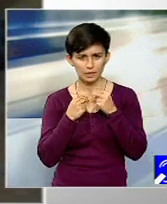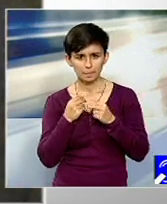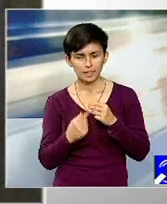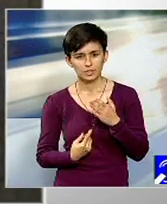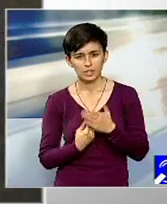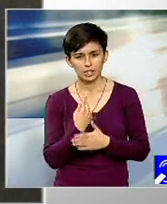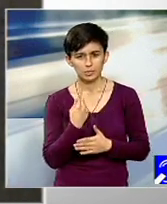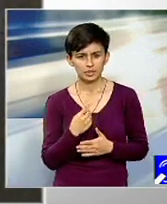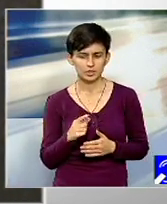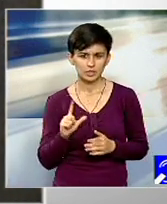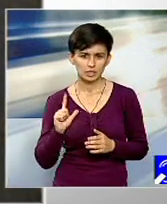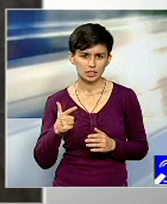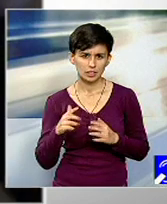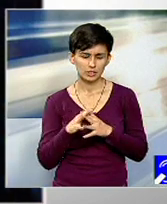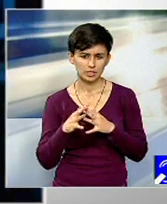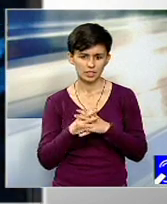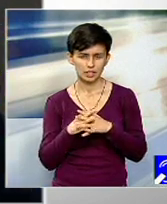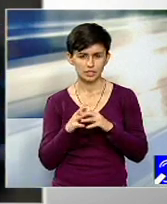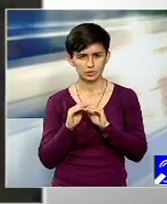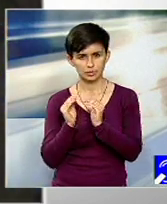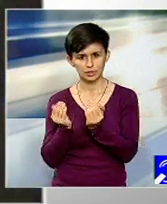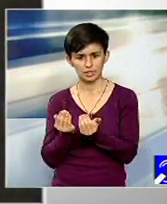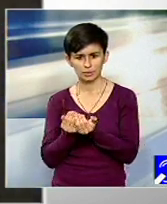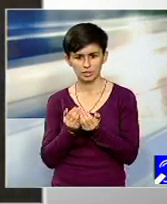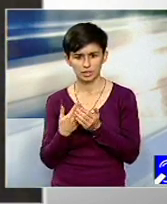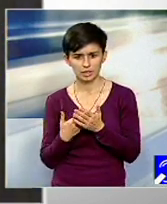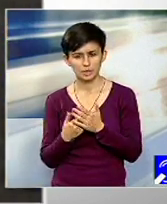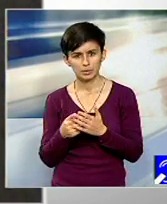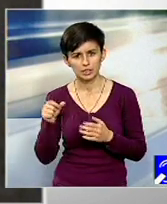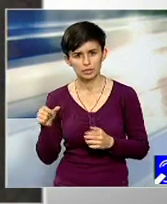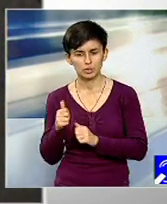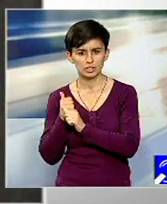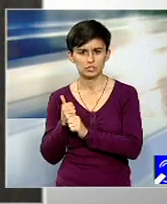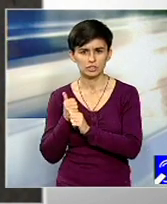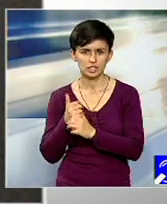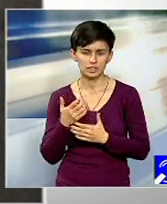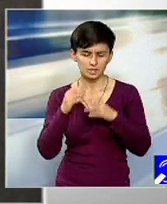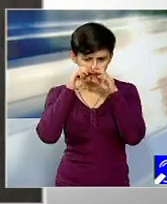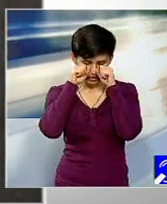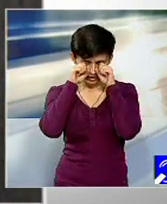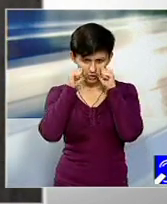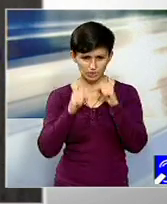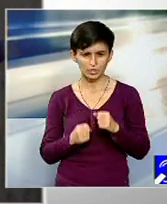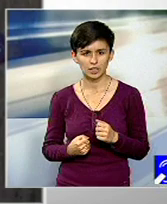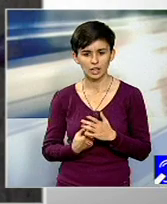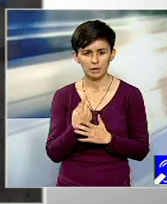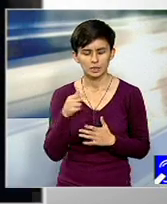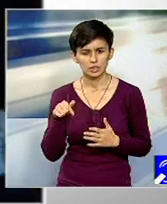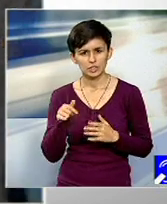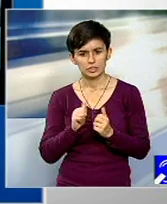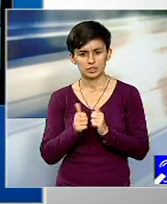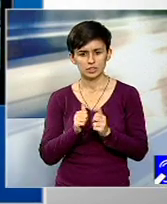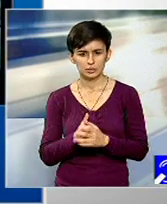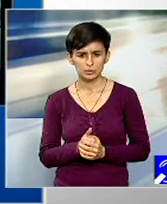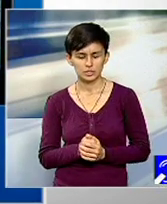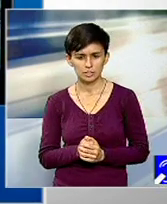inventat pentru soldații care au rămas fără vedere. S-a inventat sportul ăsta pentru ei. Un fel de, să